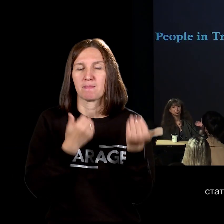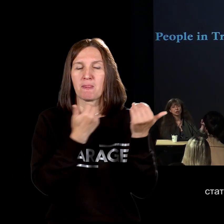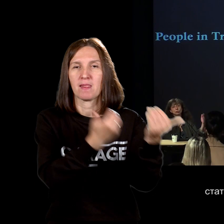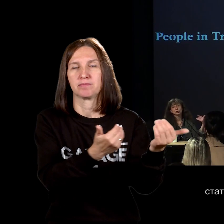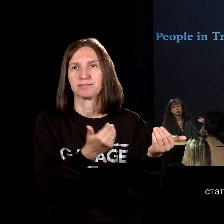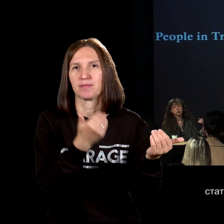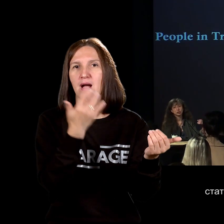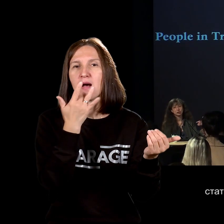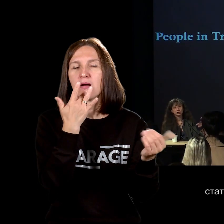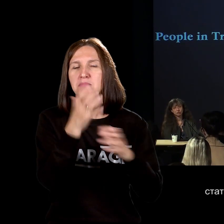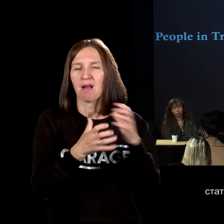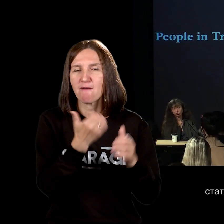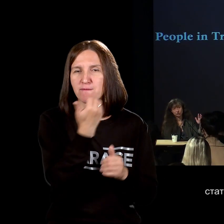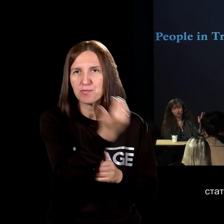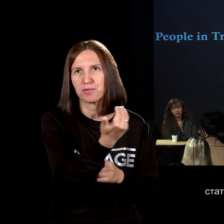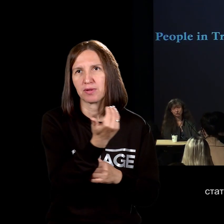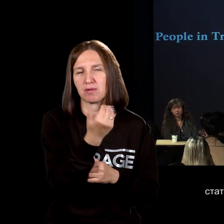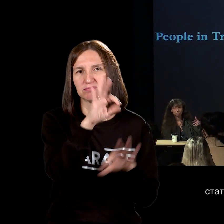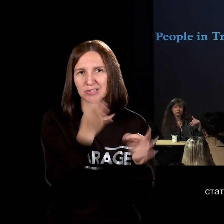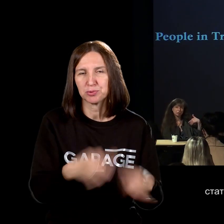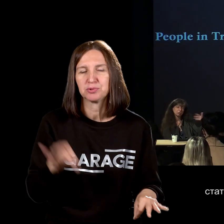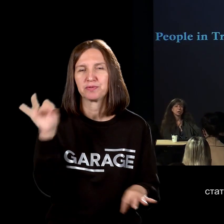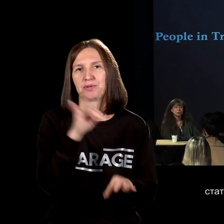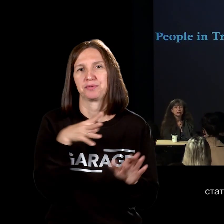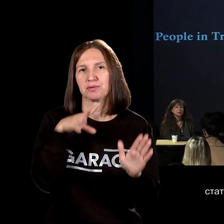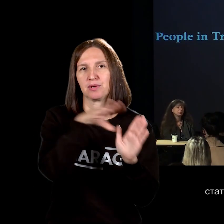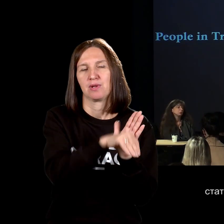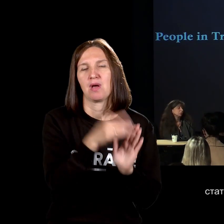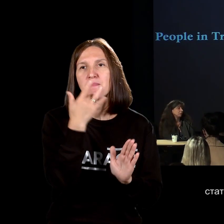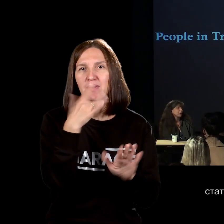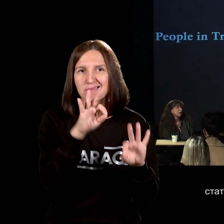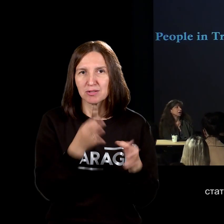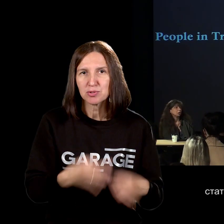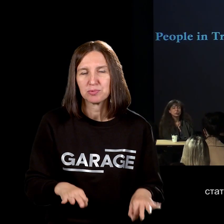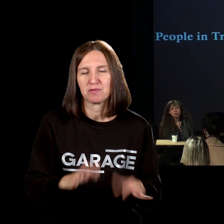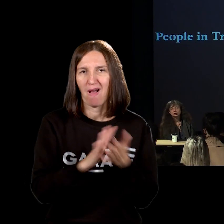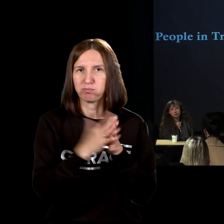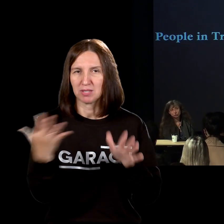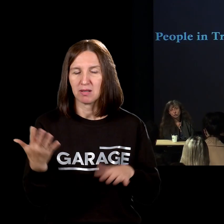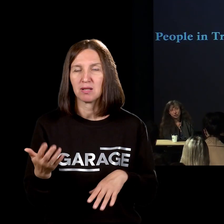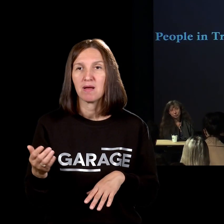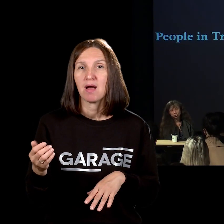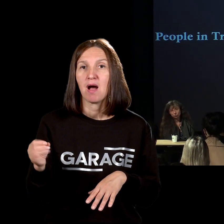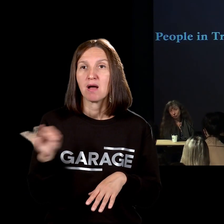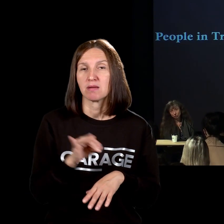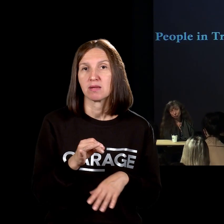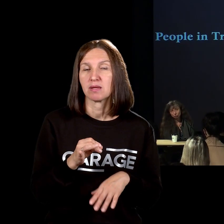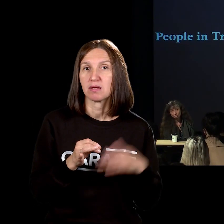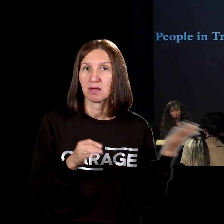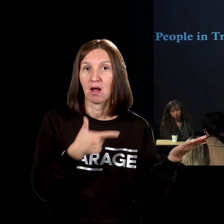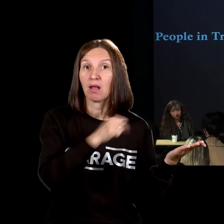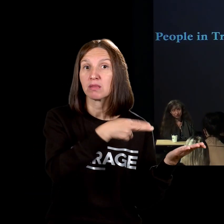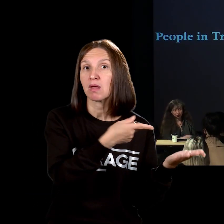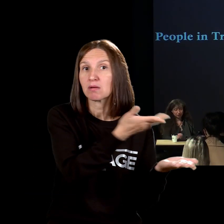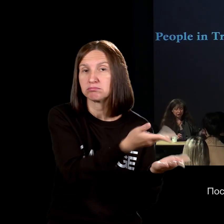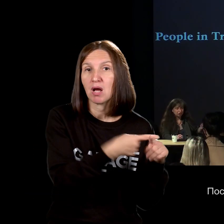стать частью того мирового контекста, который является контекстом там, американского искусства. Ну а в ГДР, естественно, соцреализм, в который он